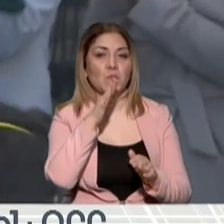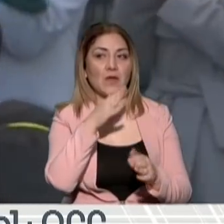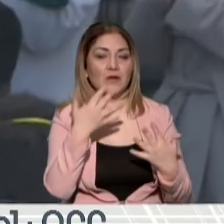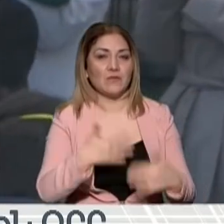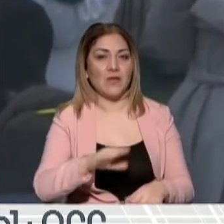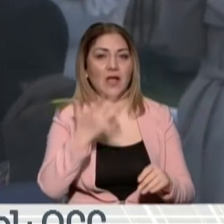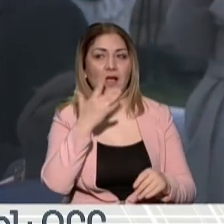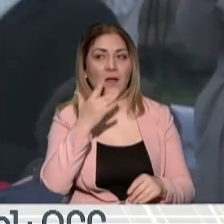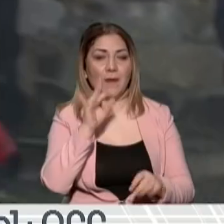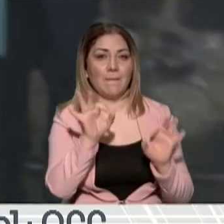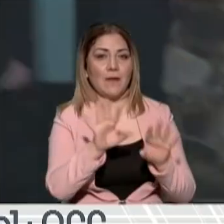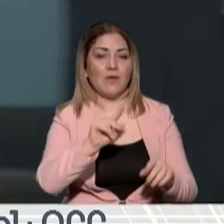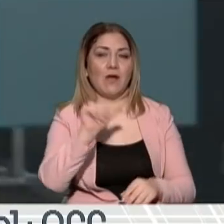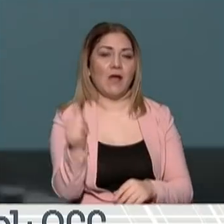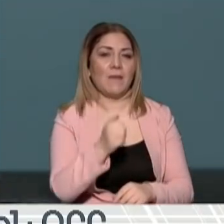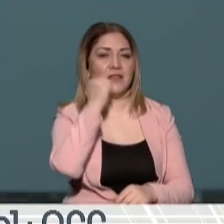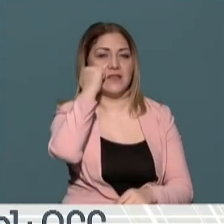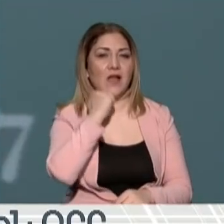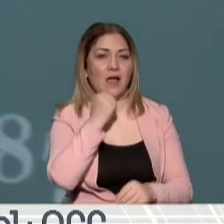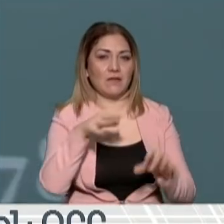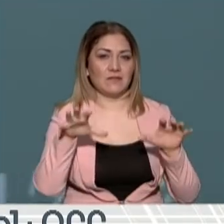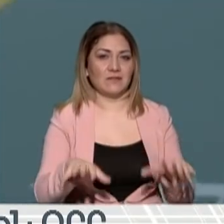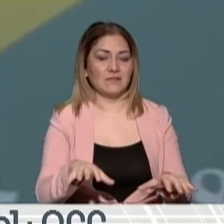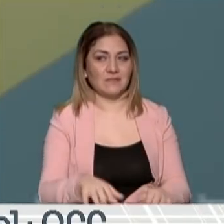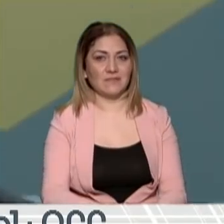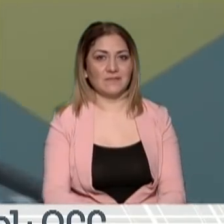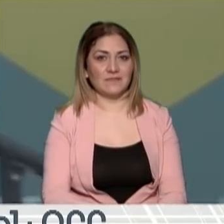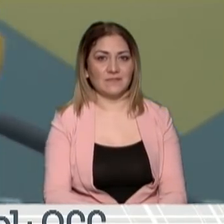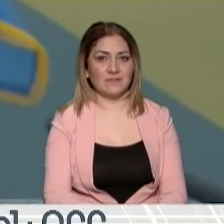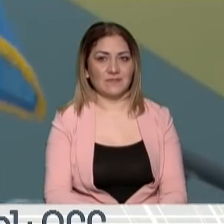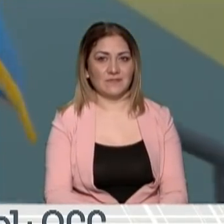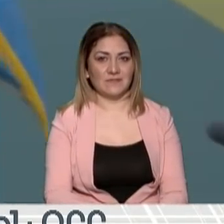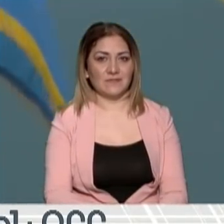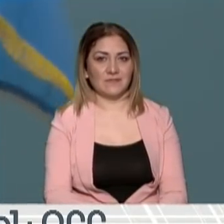տարեկանում, դառնալով ԱՄՆ պատմության ամենատարեց նախագահը։ Մերի Ներսիսյան, Լուրեր։